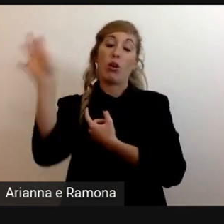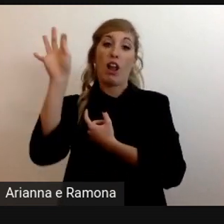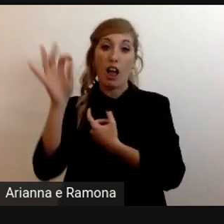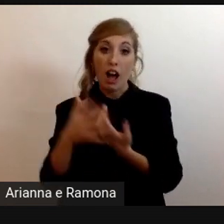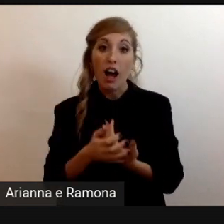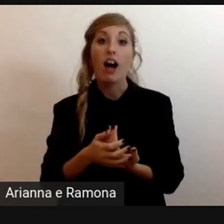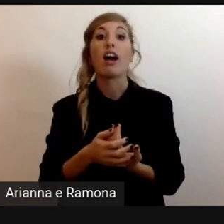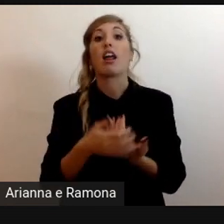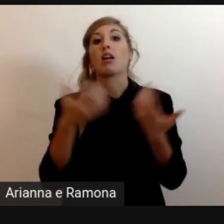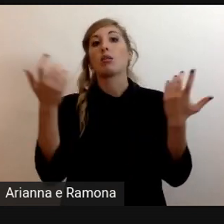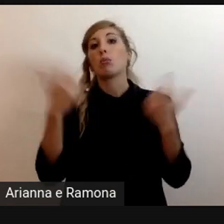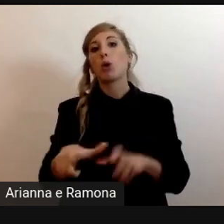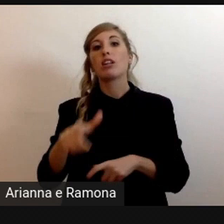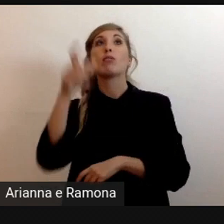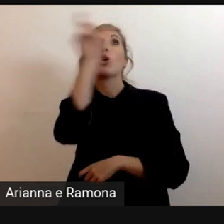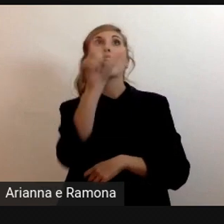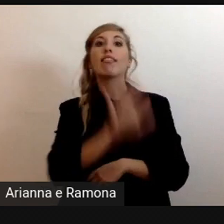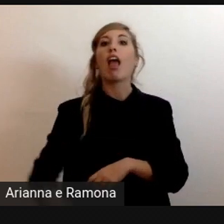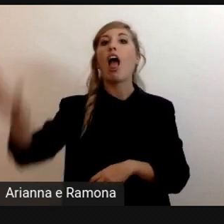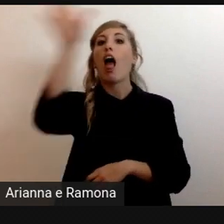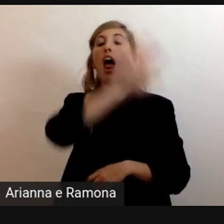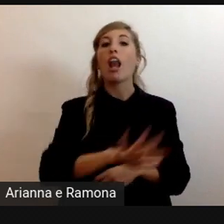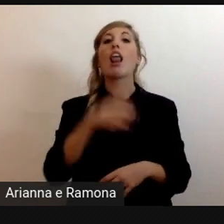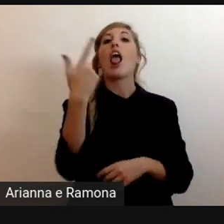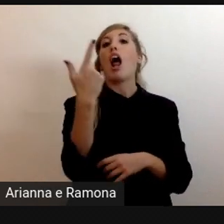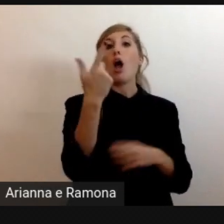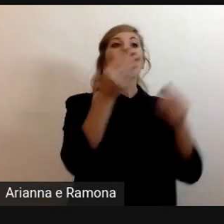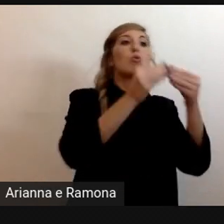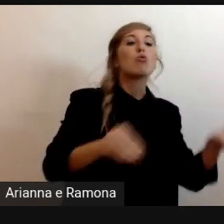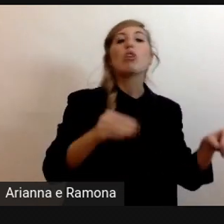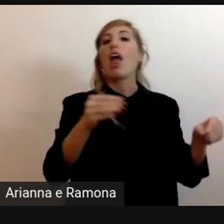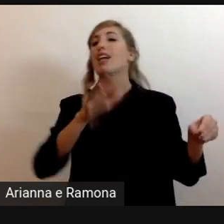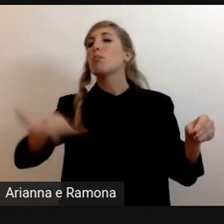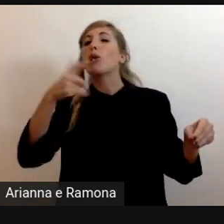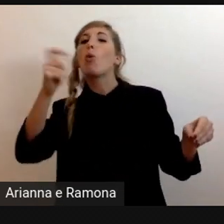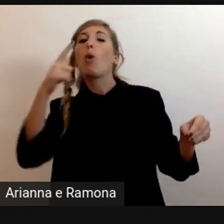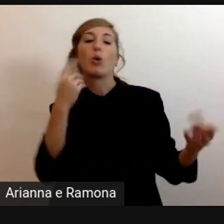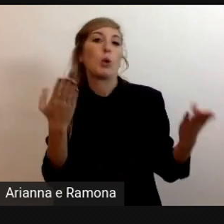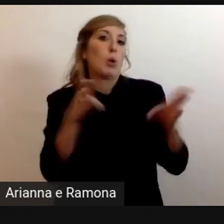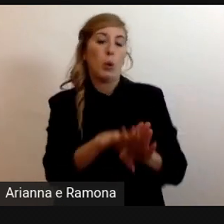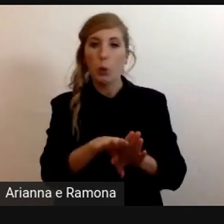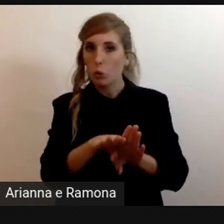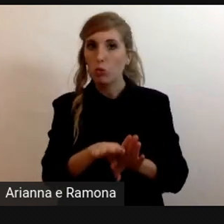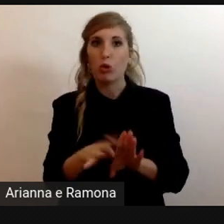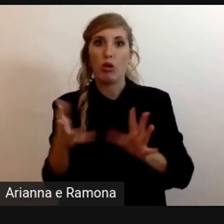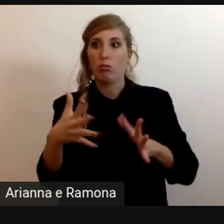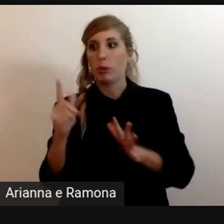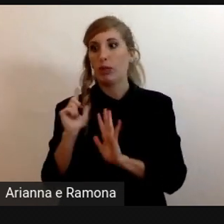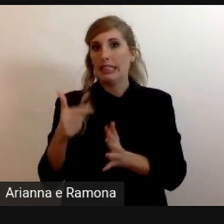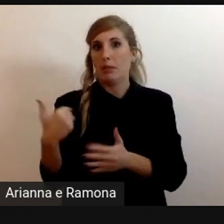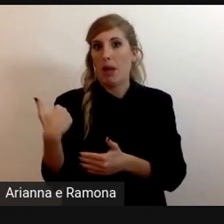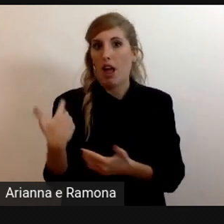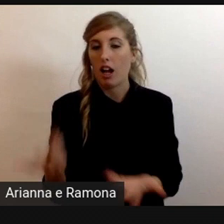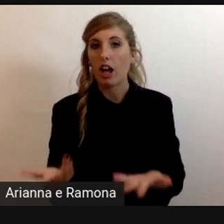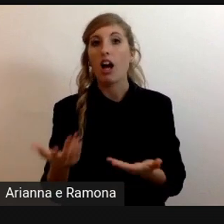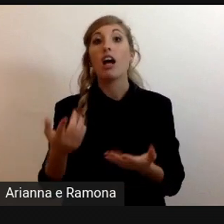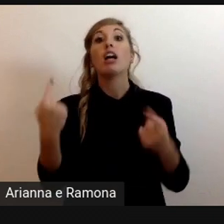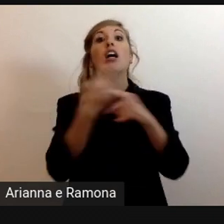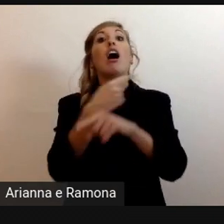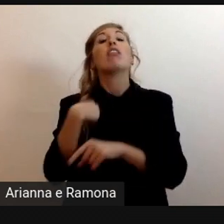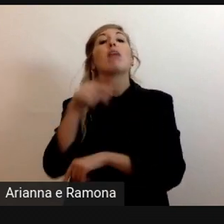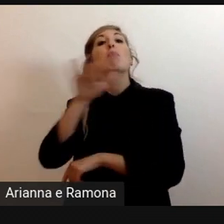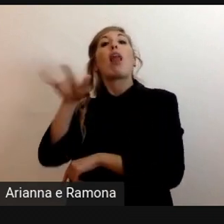tutti gli spazi della cultura i musei sono chiuse al pubblico e dalla 5 alla settimana e quindi blank invece di